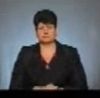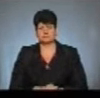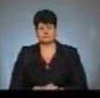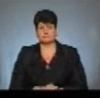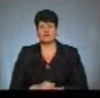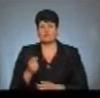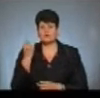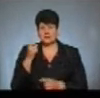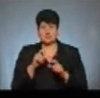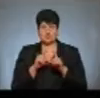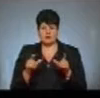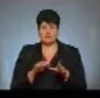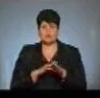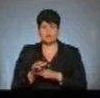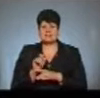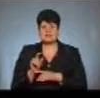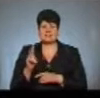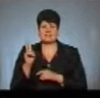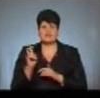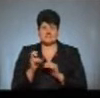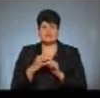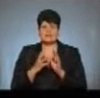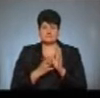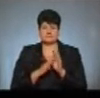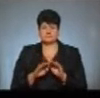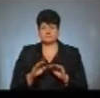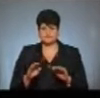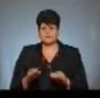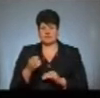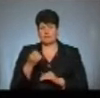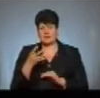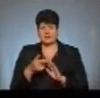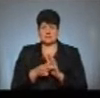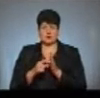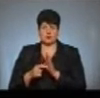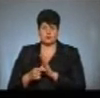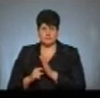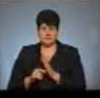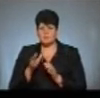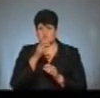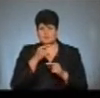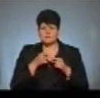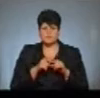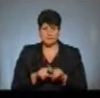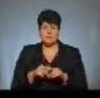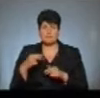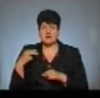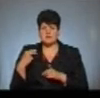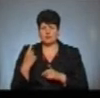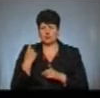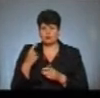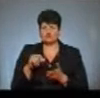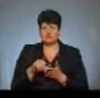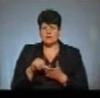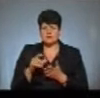В 11-й школі виконували завдання 219 абітурієнтів у 15 аудиторіях. Під час технологічної перерви в одного з